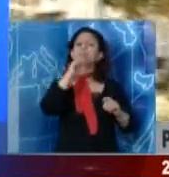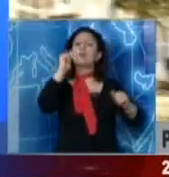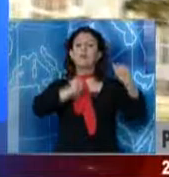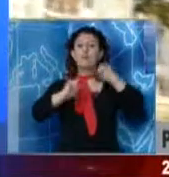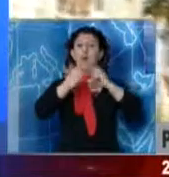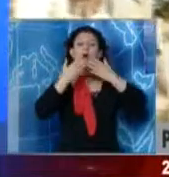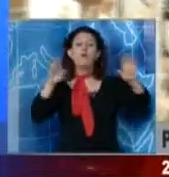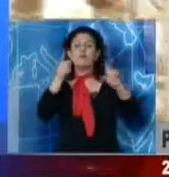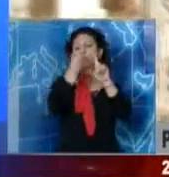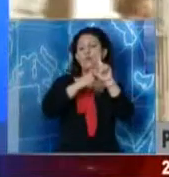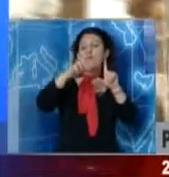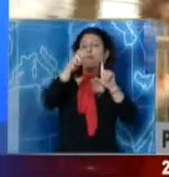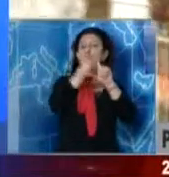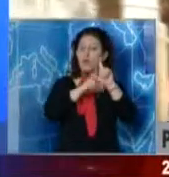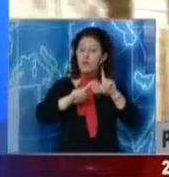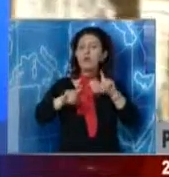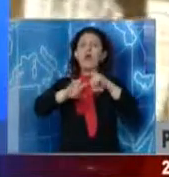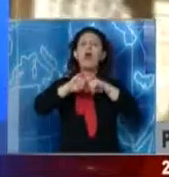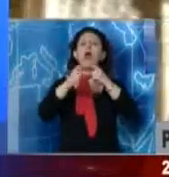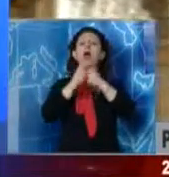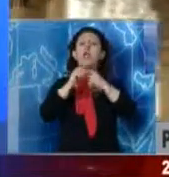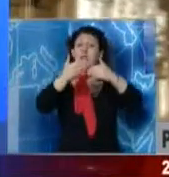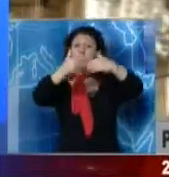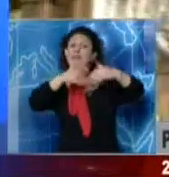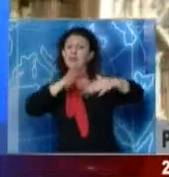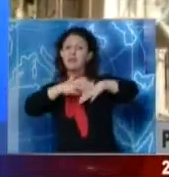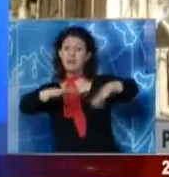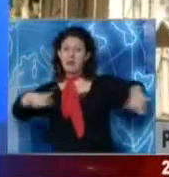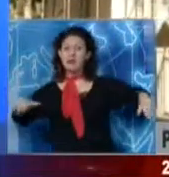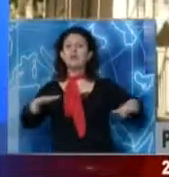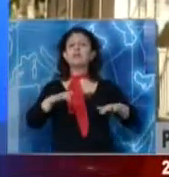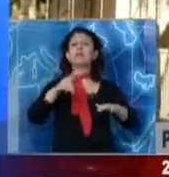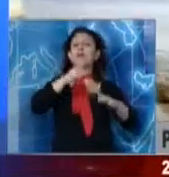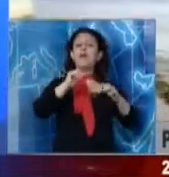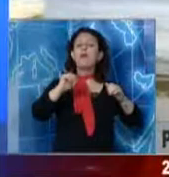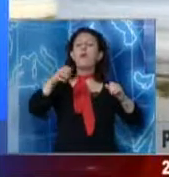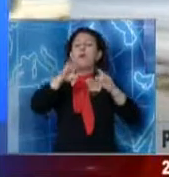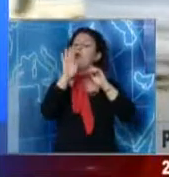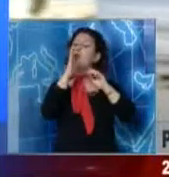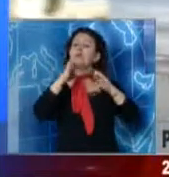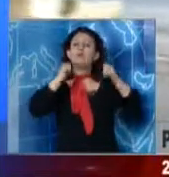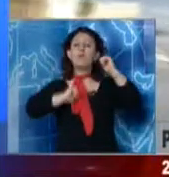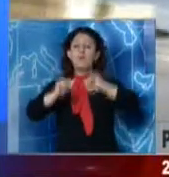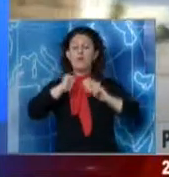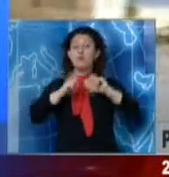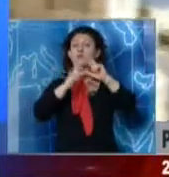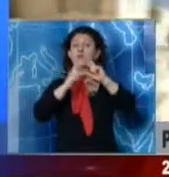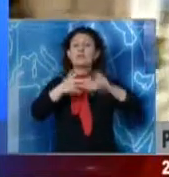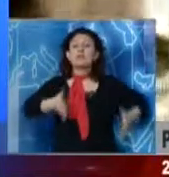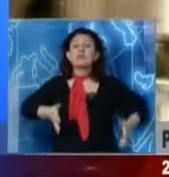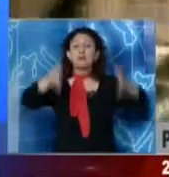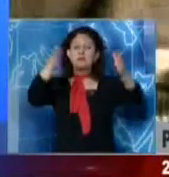büyük projemiz Hereke sahildeki Kocaeli Üniversitesi'nin sosyal tesislerini yıkıp, yanında